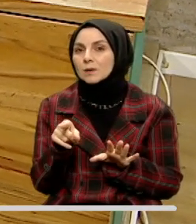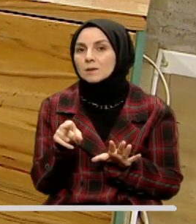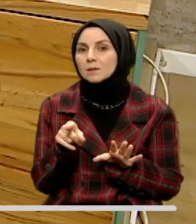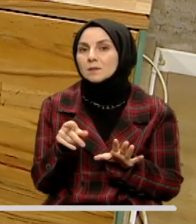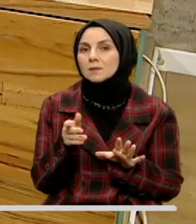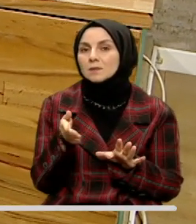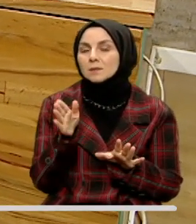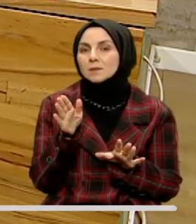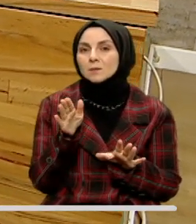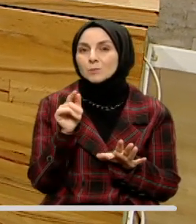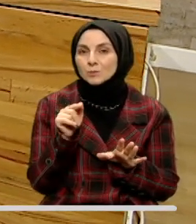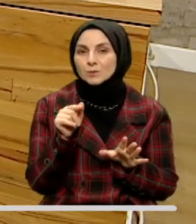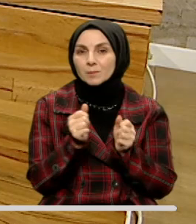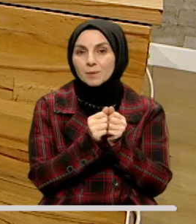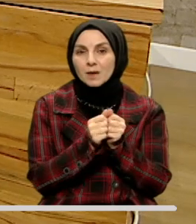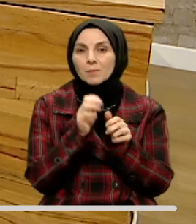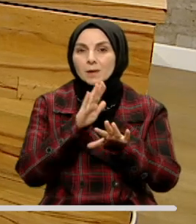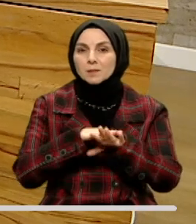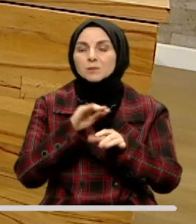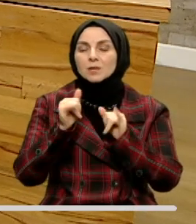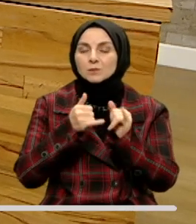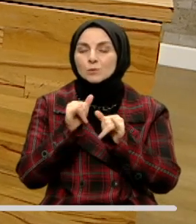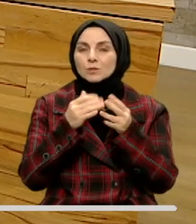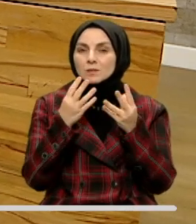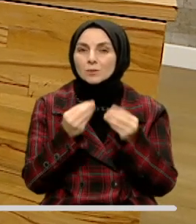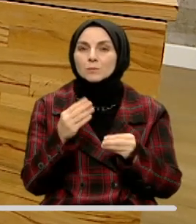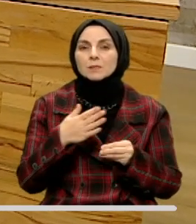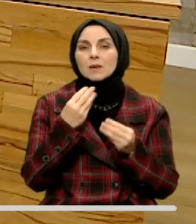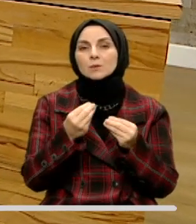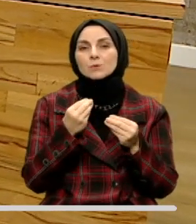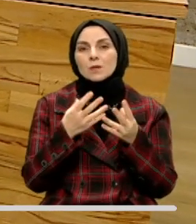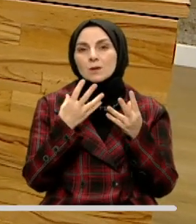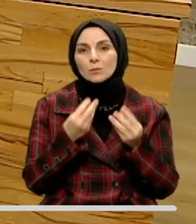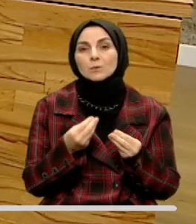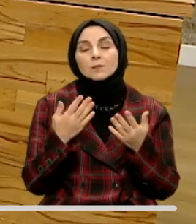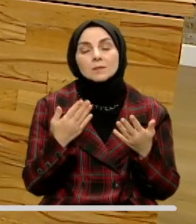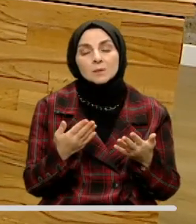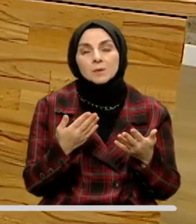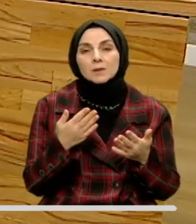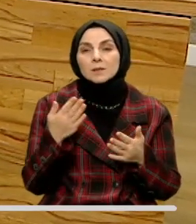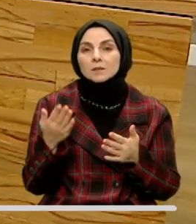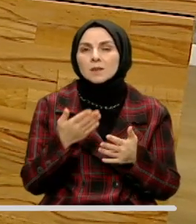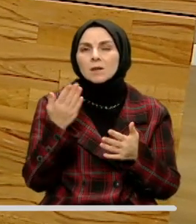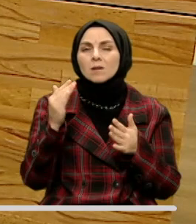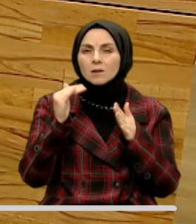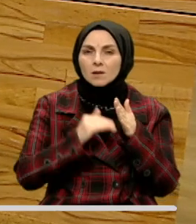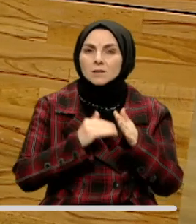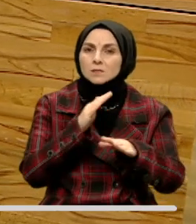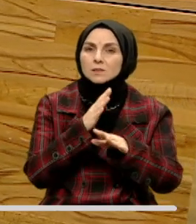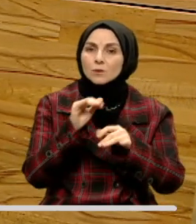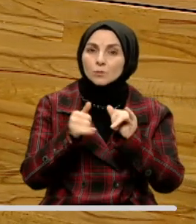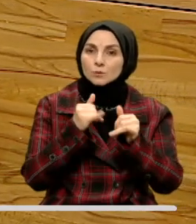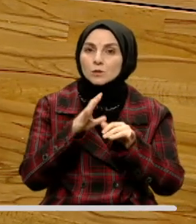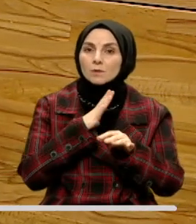doyuruyoruz. Hmm, kendi dönemlerimizde biz alamadık, daha azdı. Bize alınmadı onlar. Tabii ürünler daha azdı. Şimdi hem fiyatlar